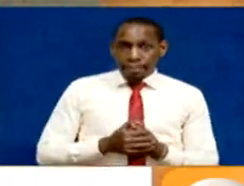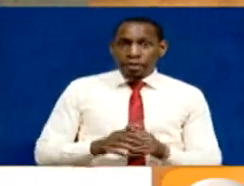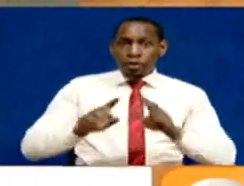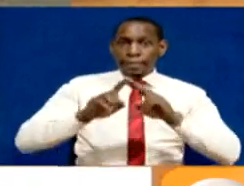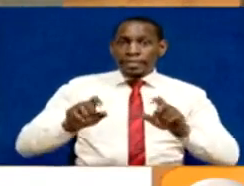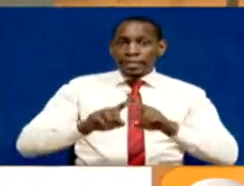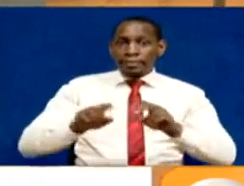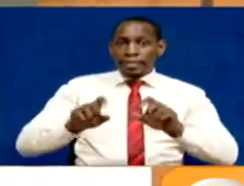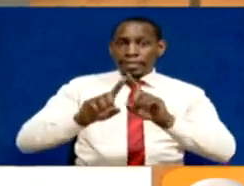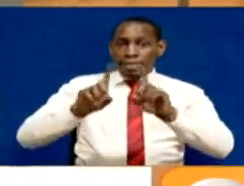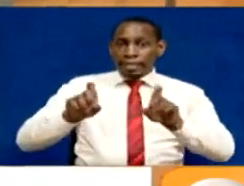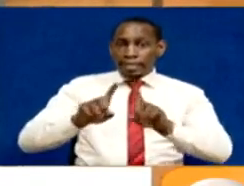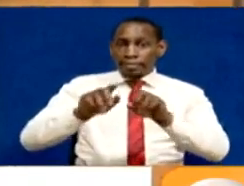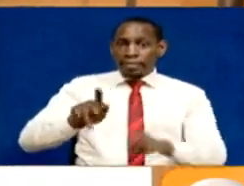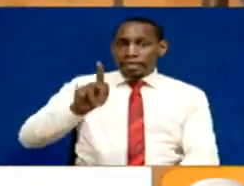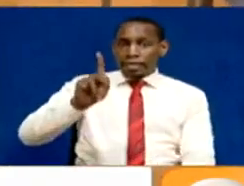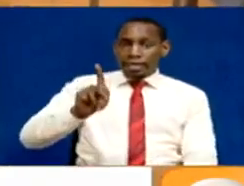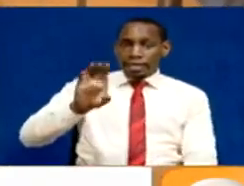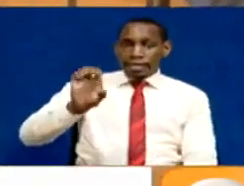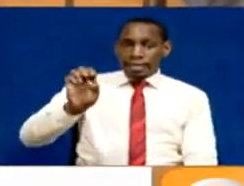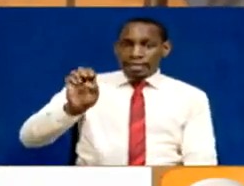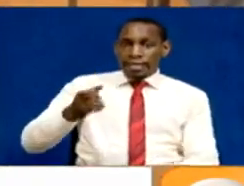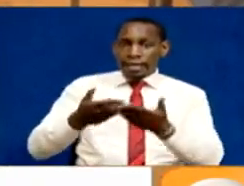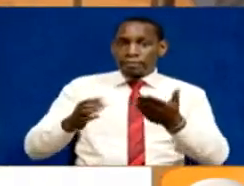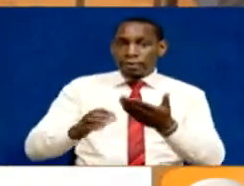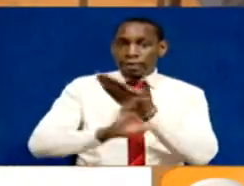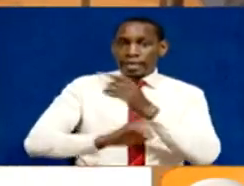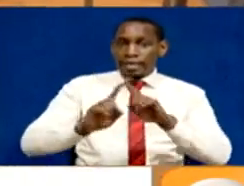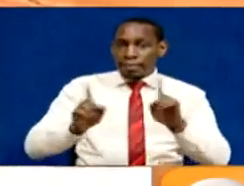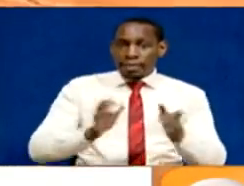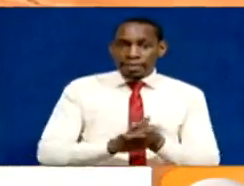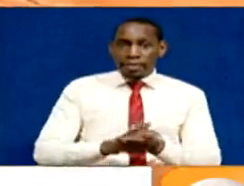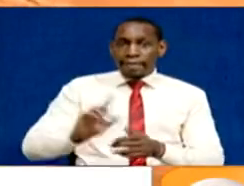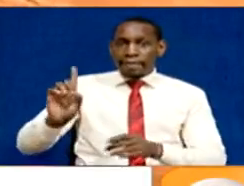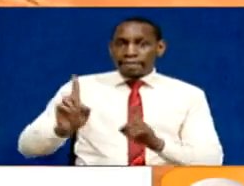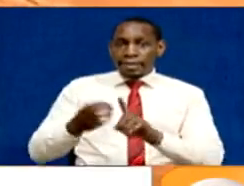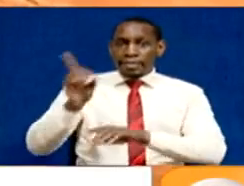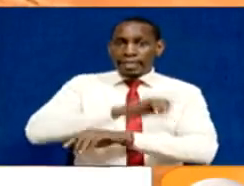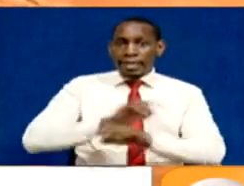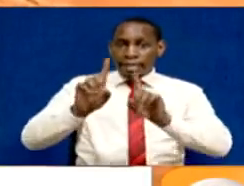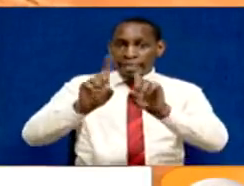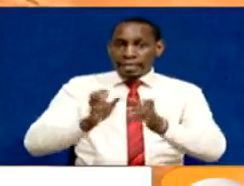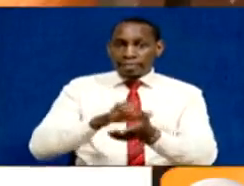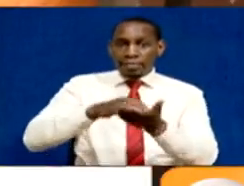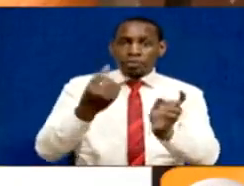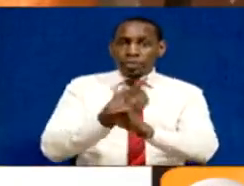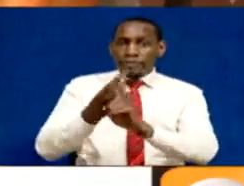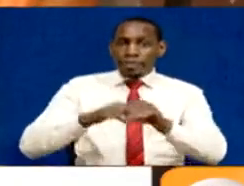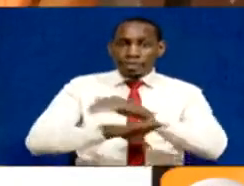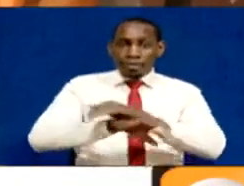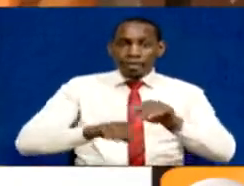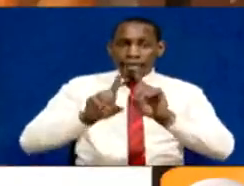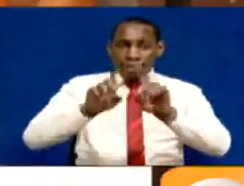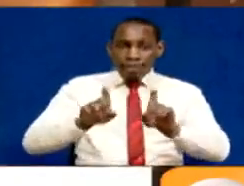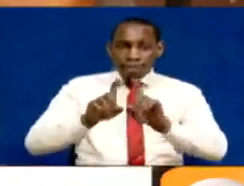831,015 wameanza mtihani wao wa KCSE kote nchini. Hata hivyo, katika siku ya kwanza ya mtihani, visa kadhaa vya udanganyifu